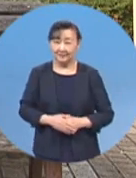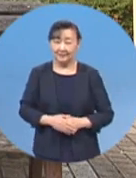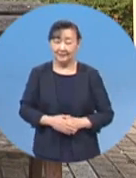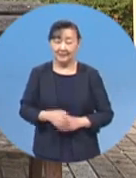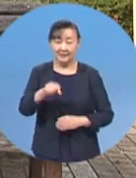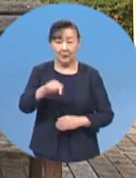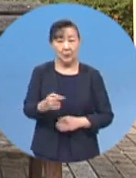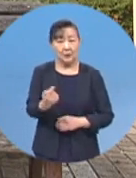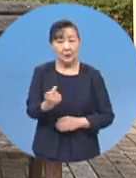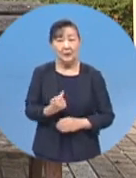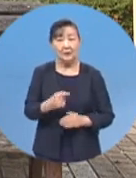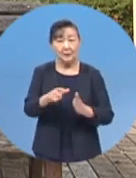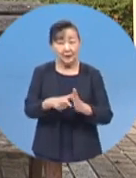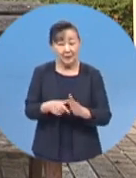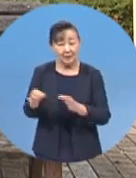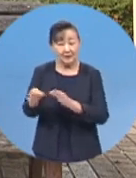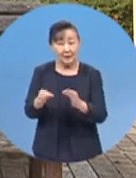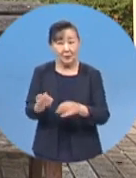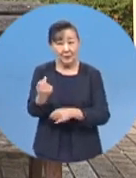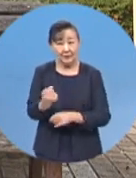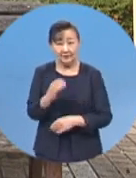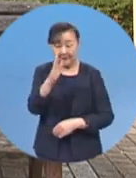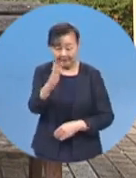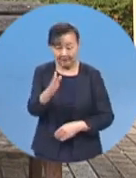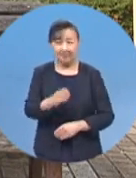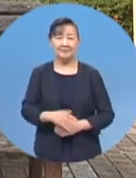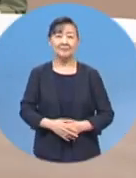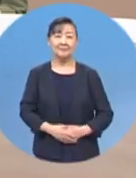の際にはぜひお立ち寄りください。